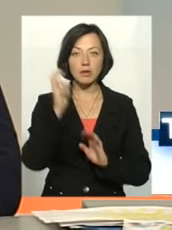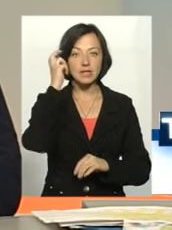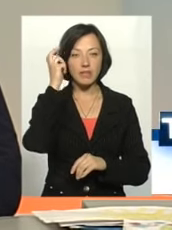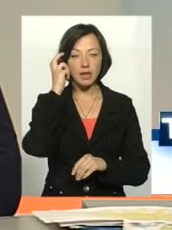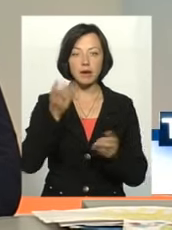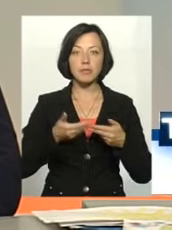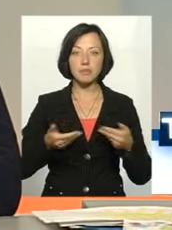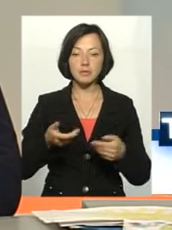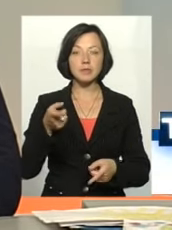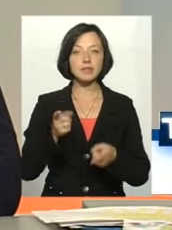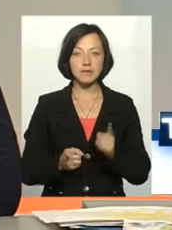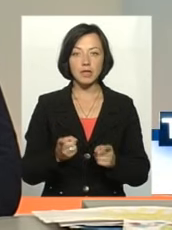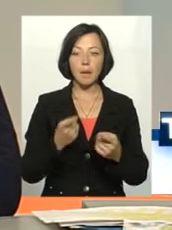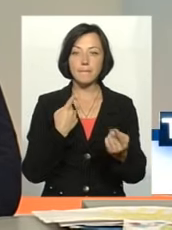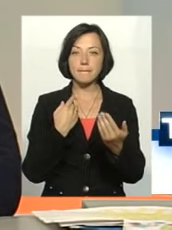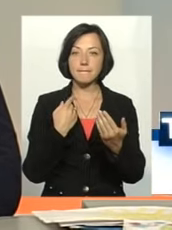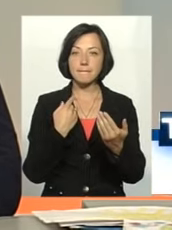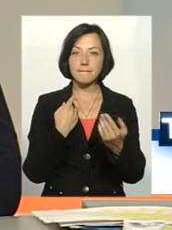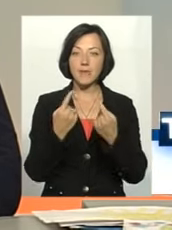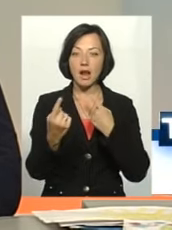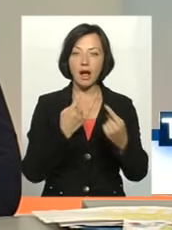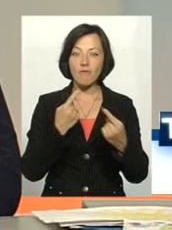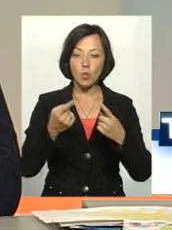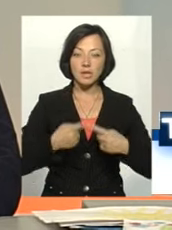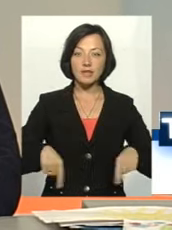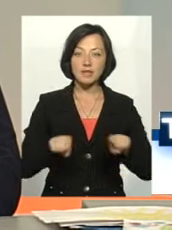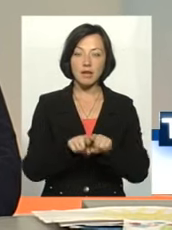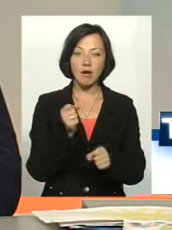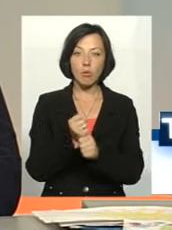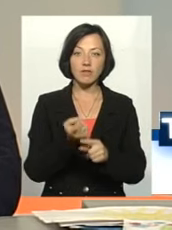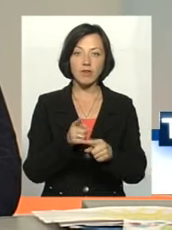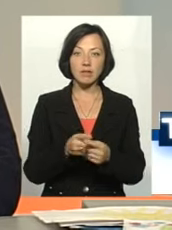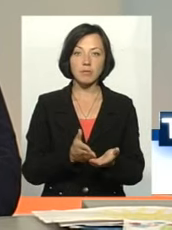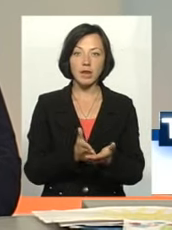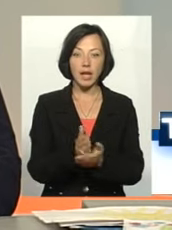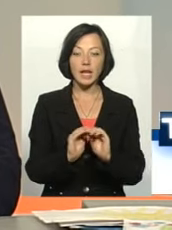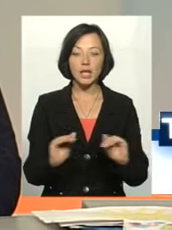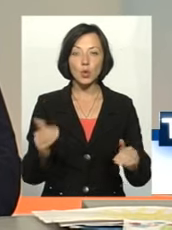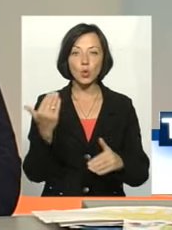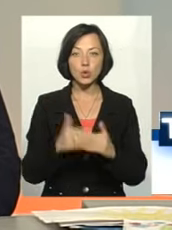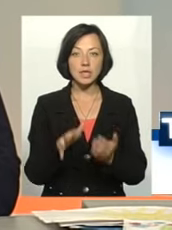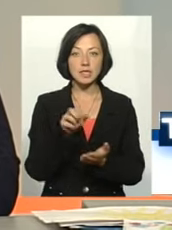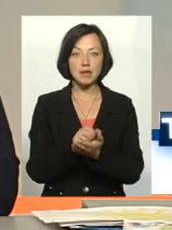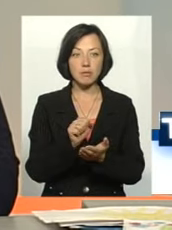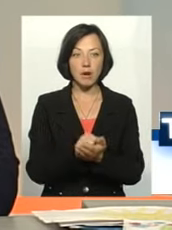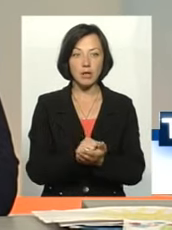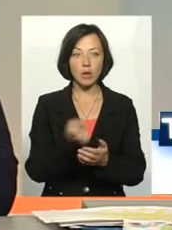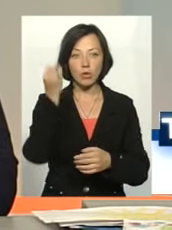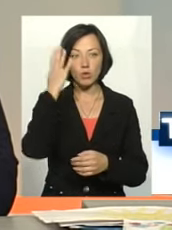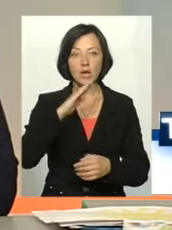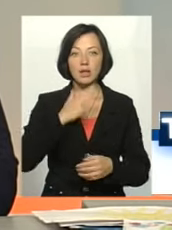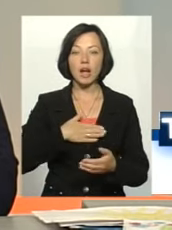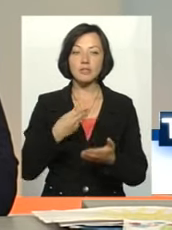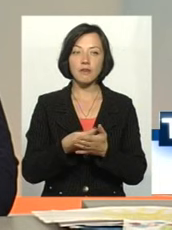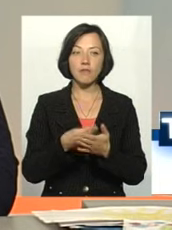сейчас действительно ведем переговоры с организациями, которые уже работают в этих направлениях, где дети уже занимаются культурно. Наш фонд просто